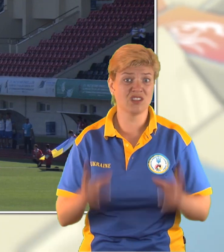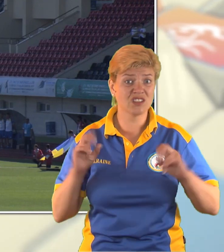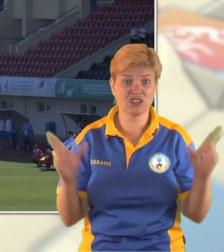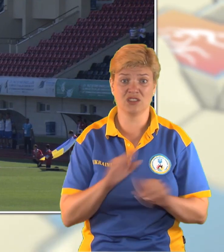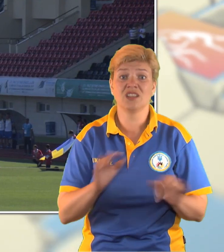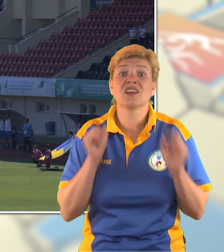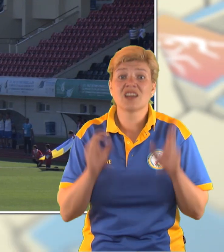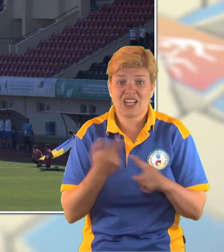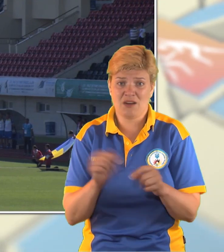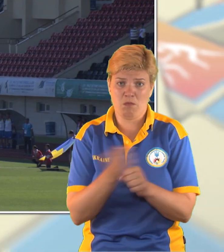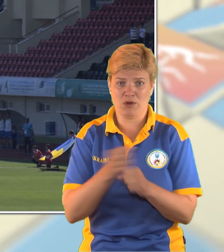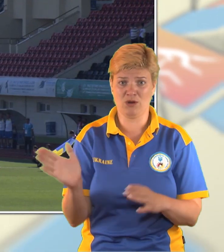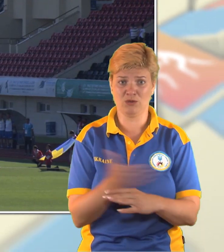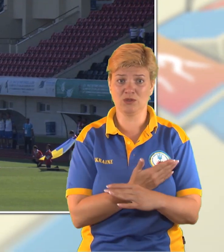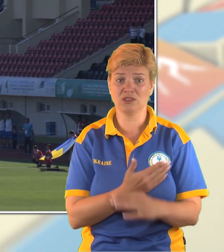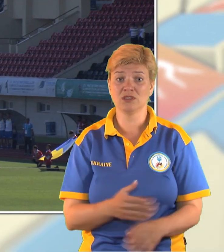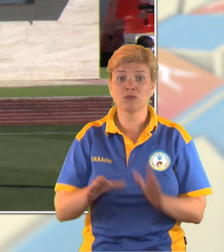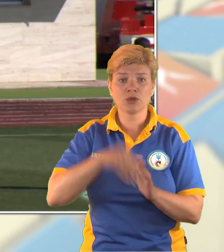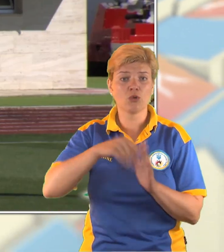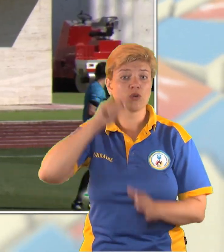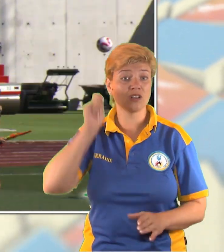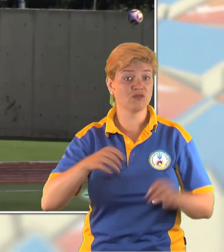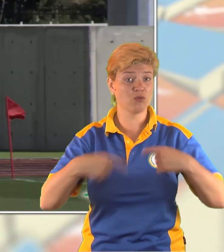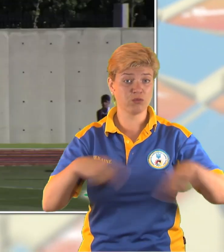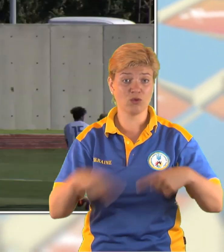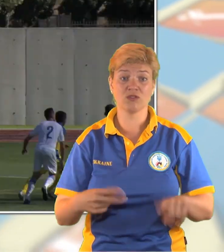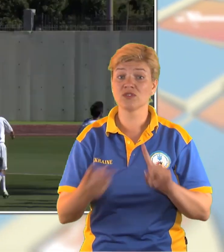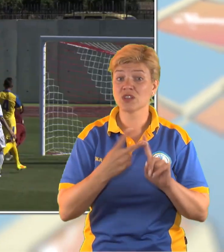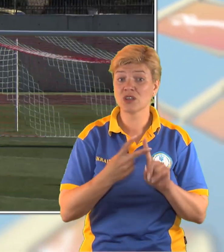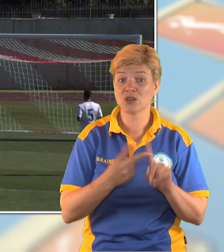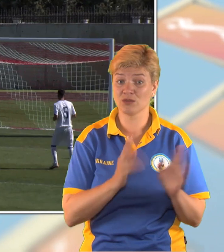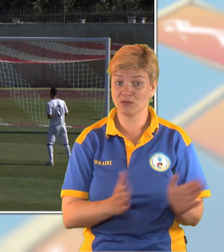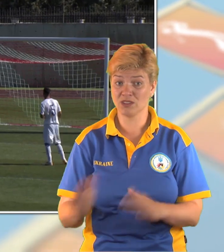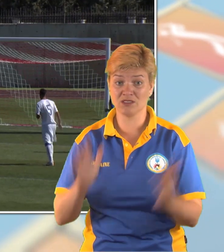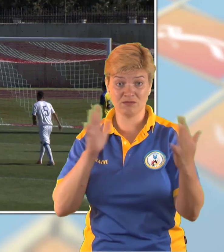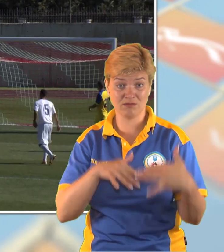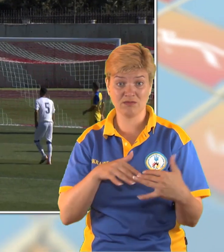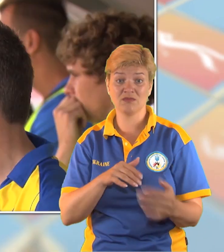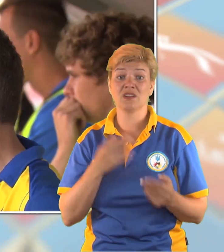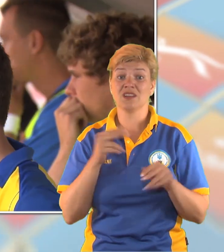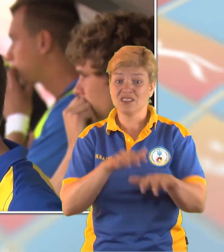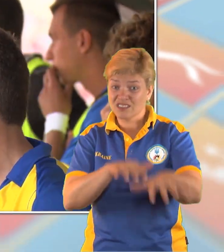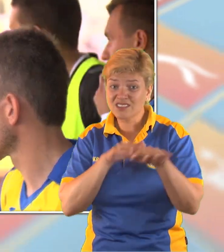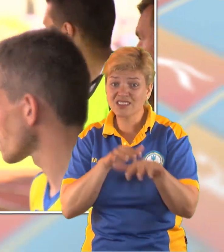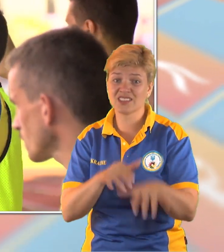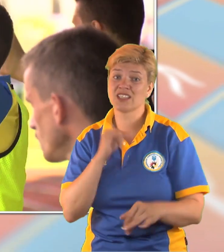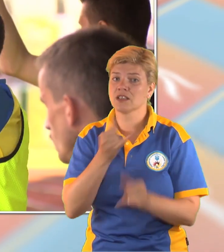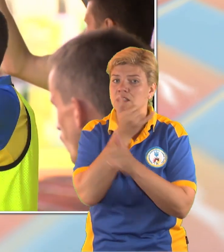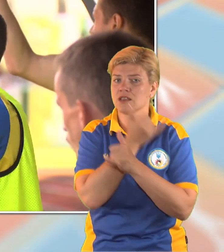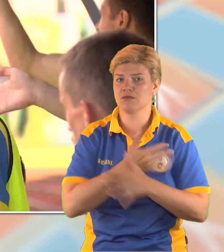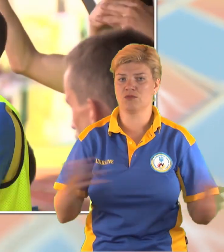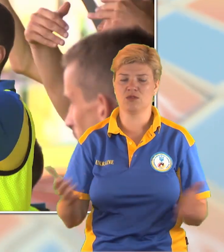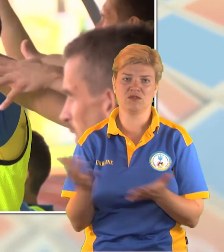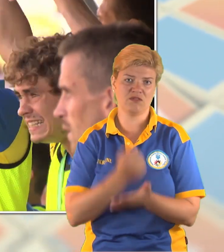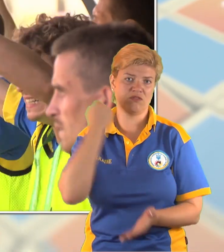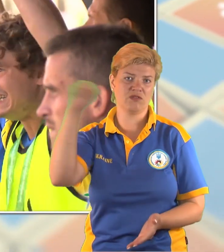Що таке не щастить і як з цим боротися? Збірна України з футболу другий матч поспіль не випускає суперника